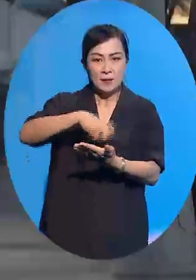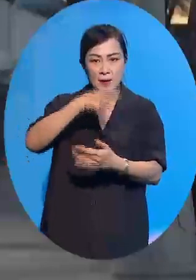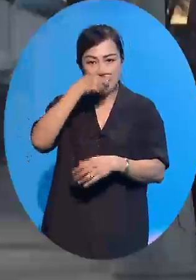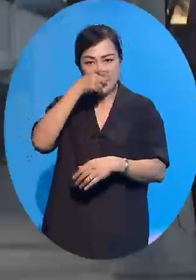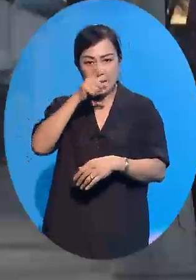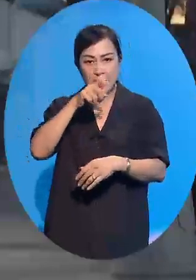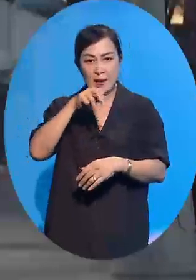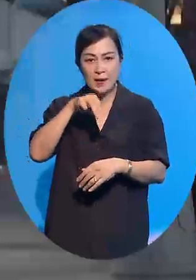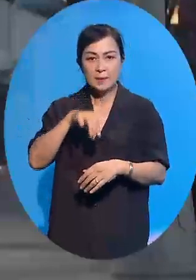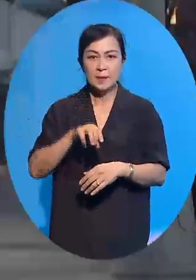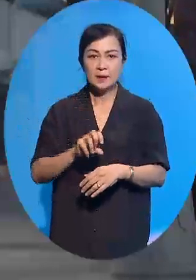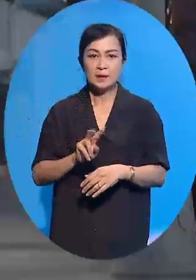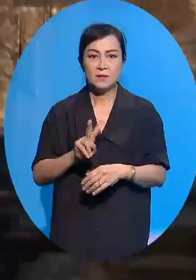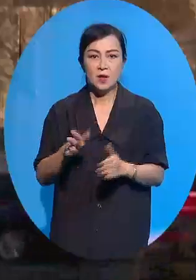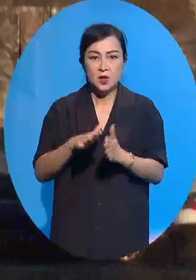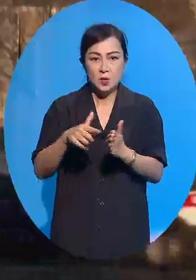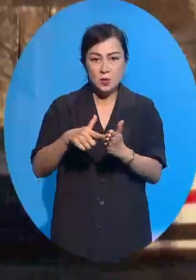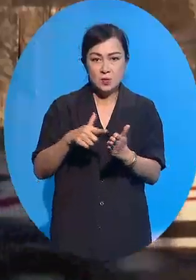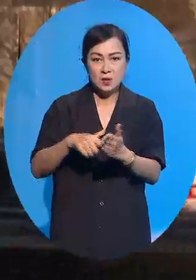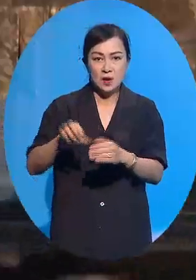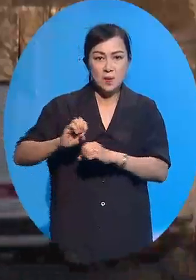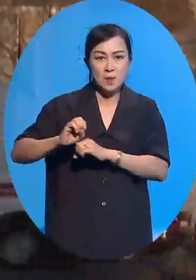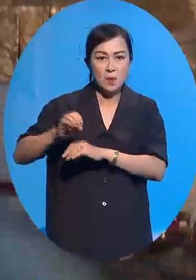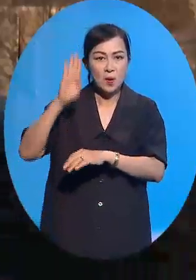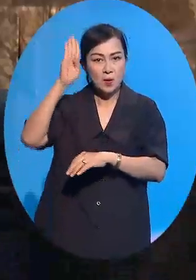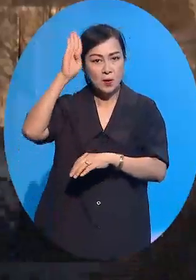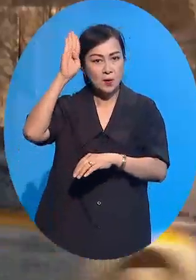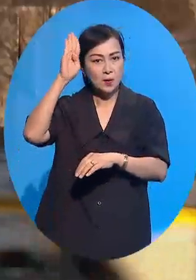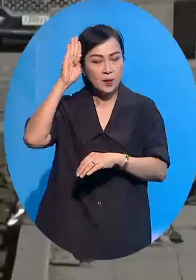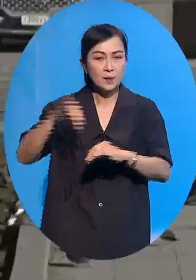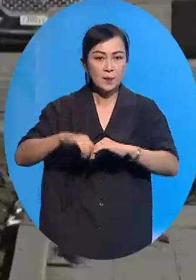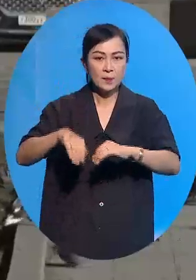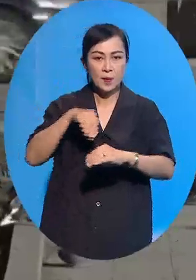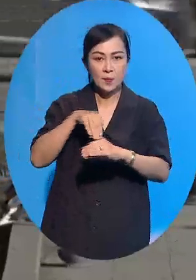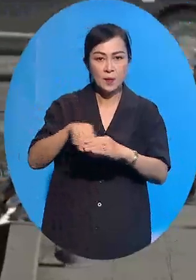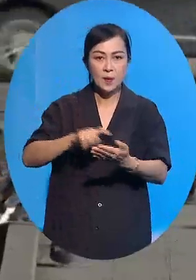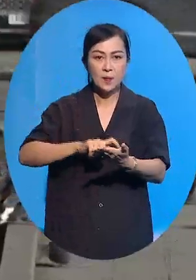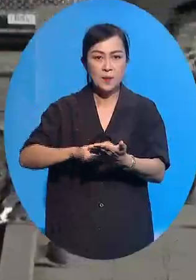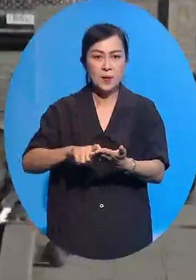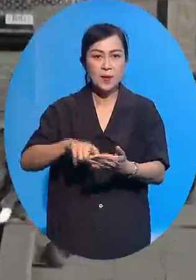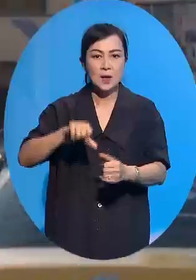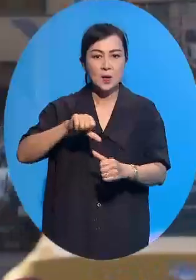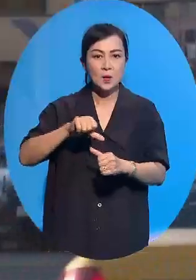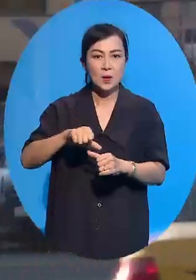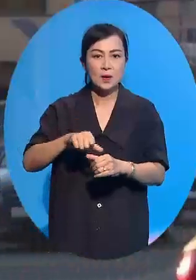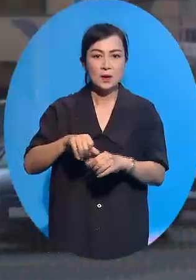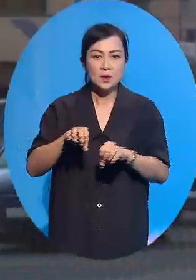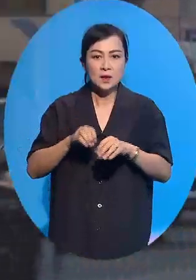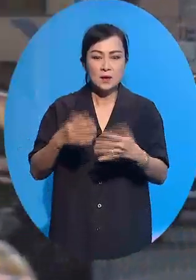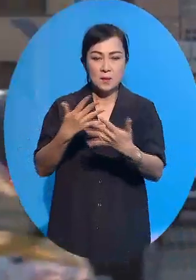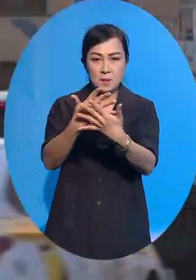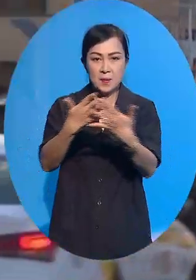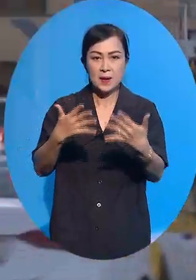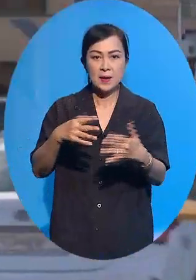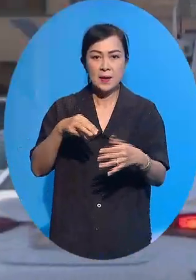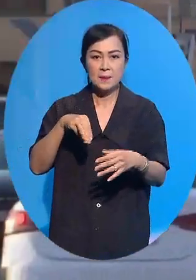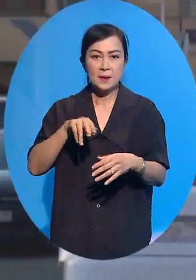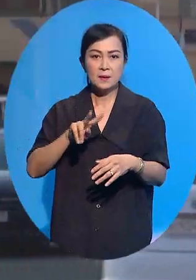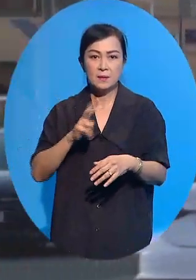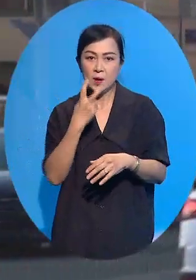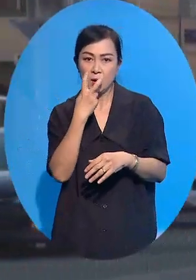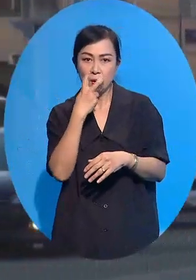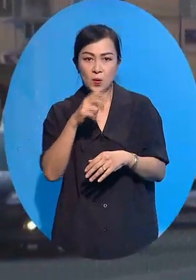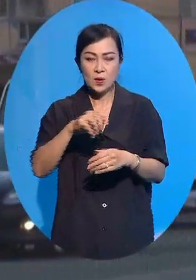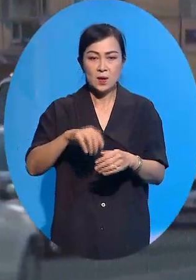phạt Nga. Moscow nhiều lần bác bỏ các cáo buộc can thiệp bầu cử Mỹ hay liên quan đến các cuộc tấn công mạng.